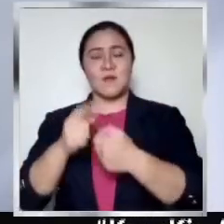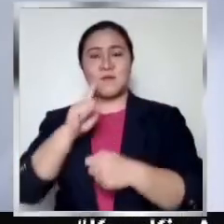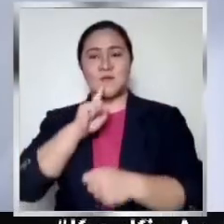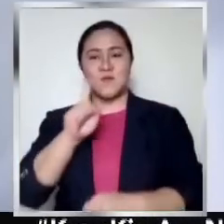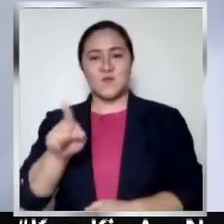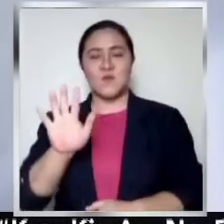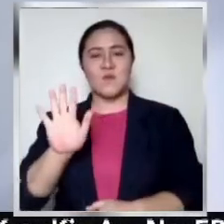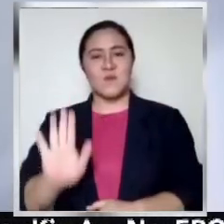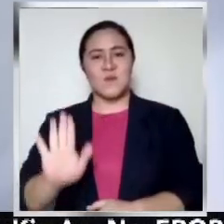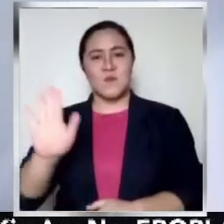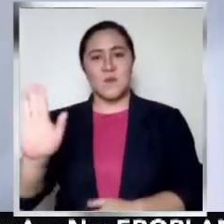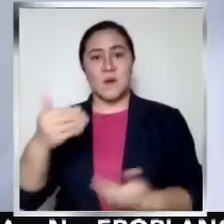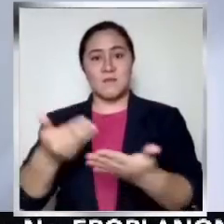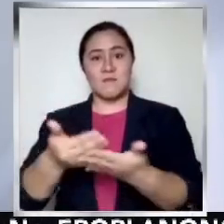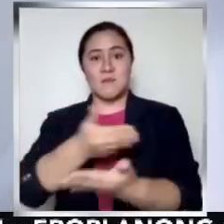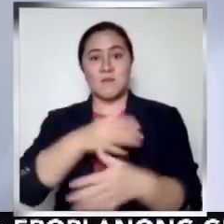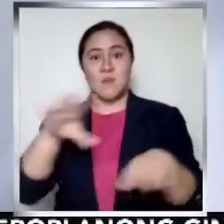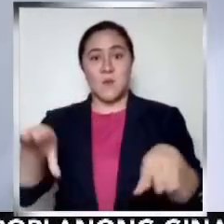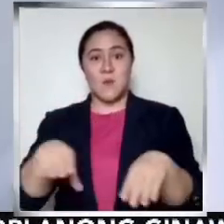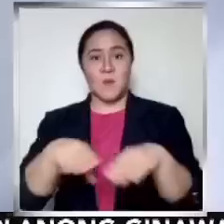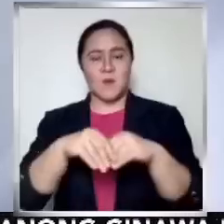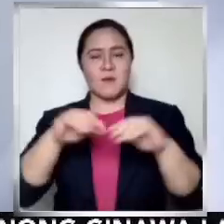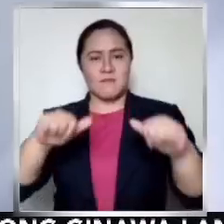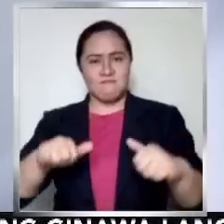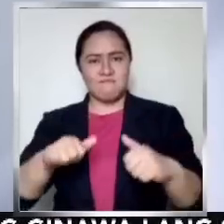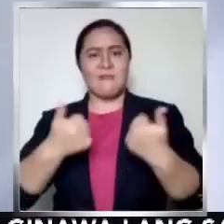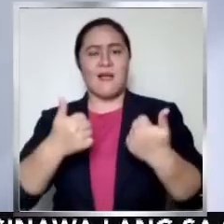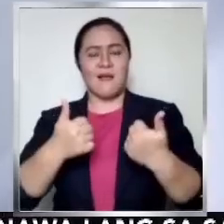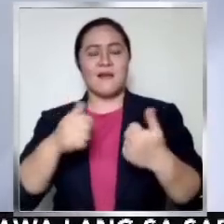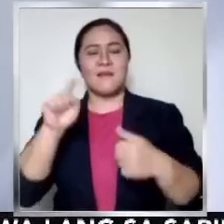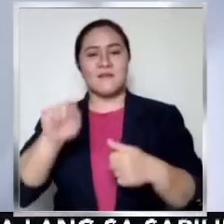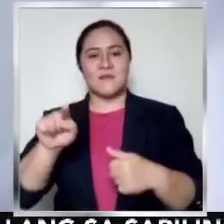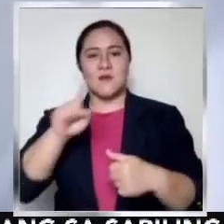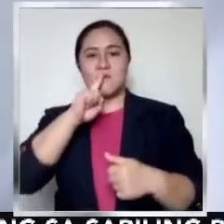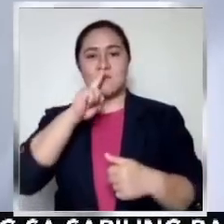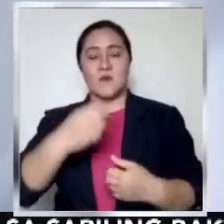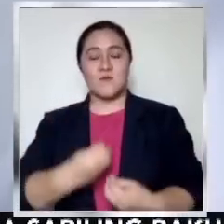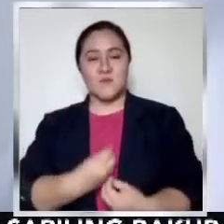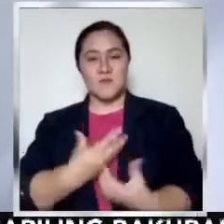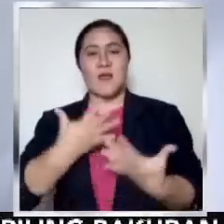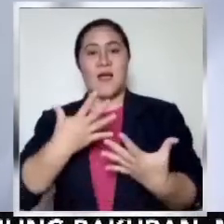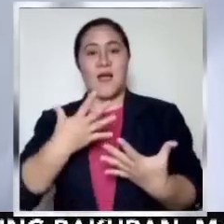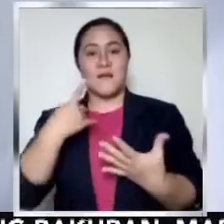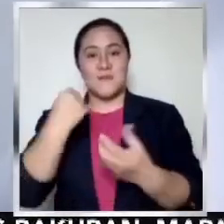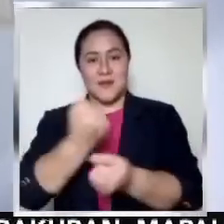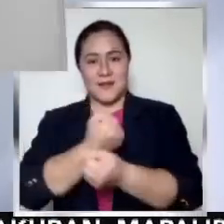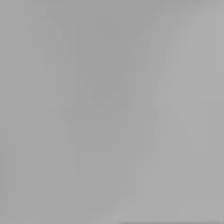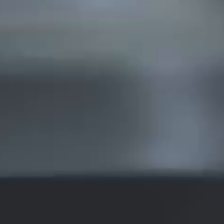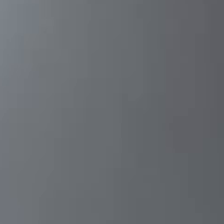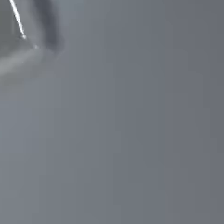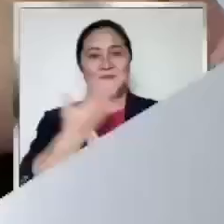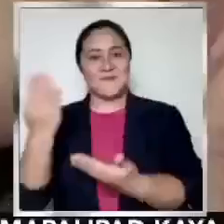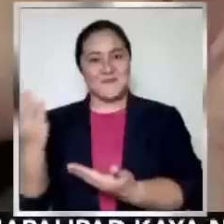ikasal. Ang kwento ng kanilang pag-ibig at inspirasyon, tunghayan po sa pagtutok ni Mark Salazar.